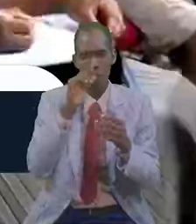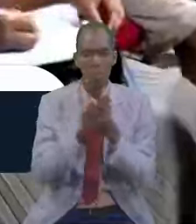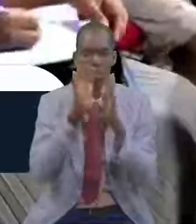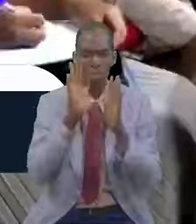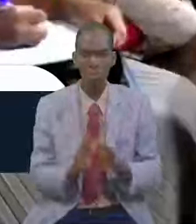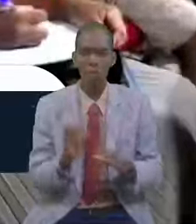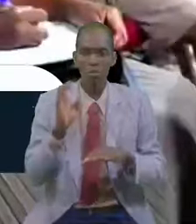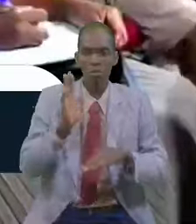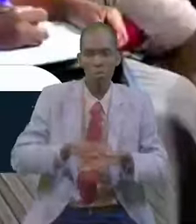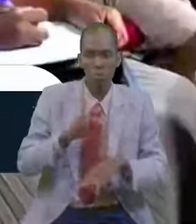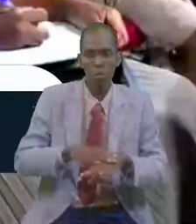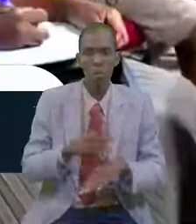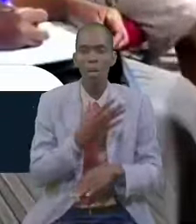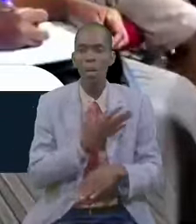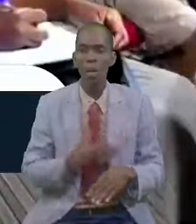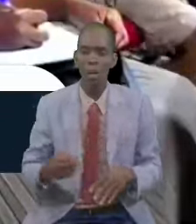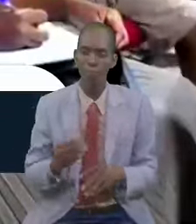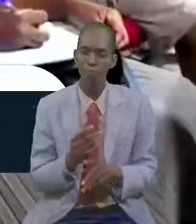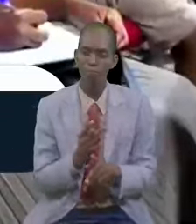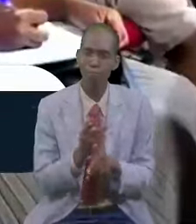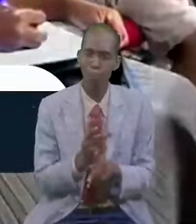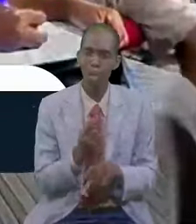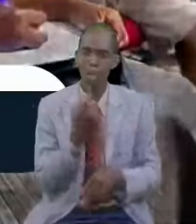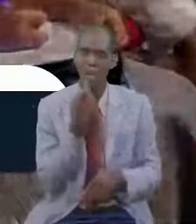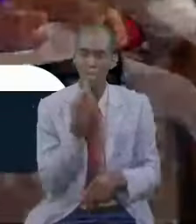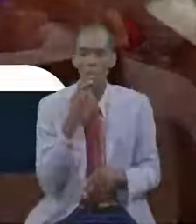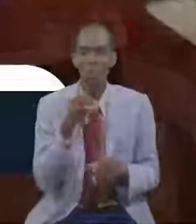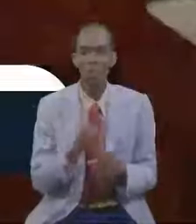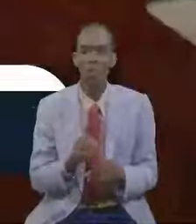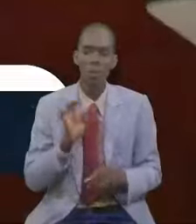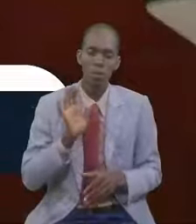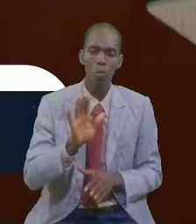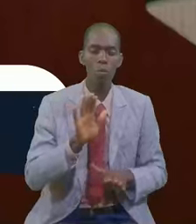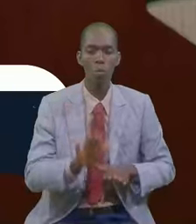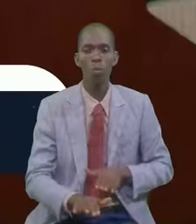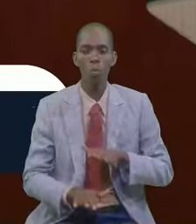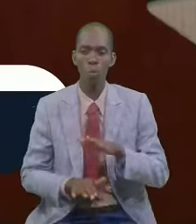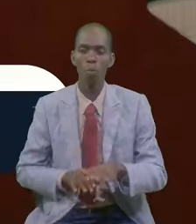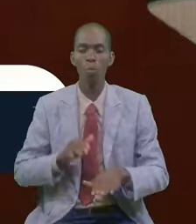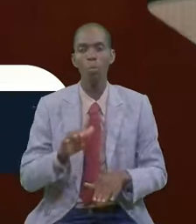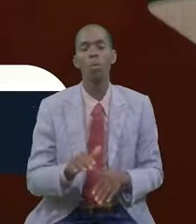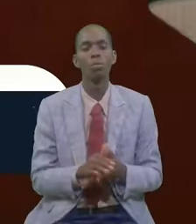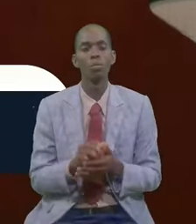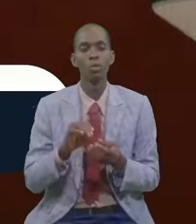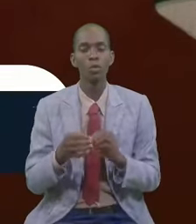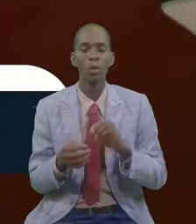croyant et la langue bridée dans cette marche. 2.